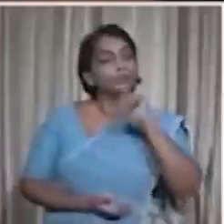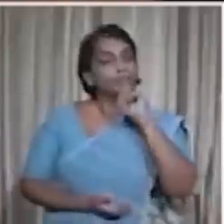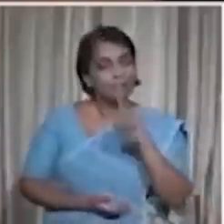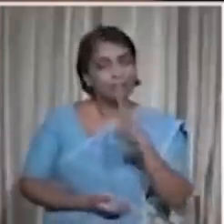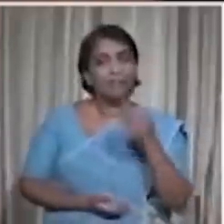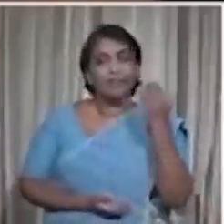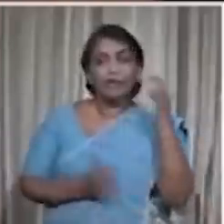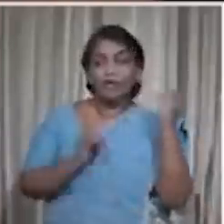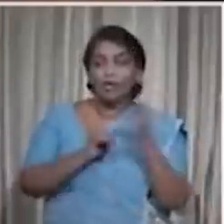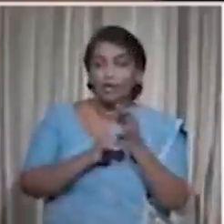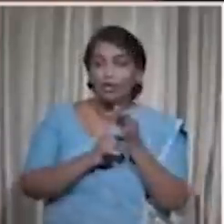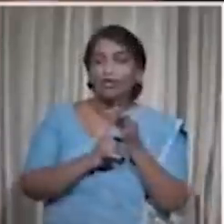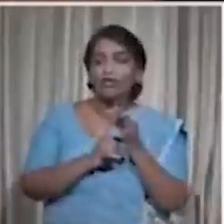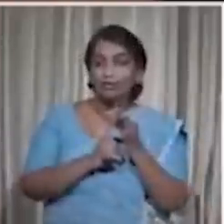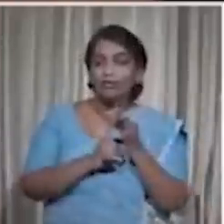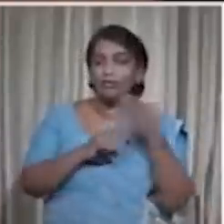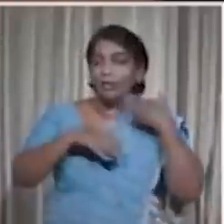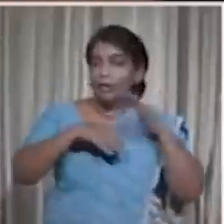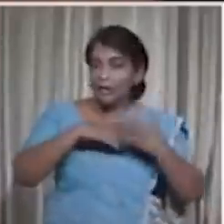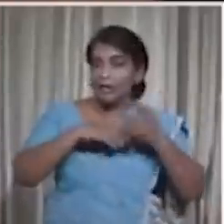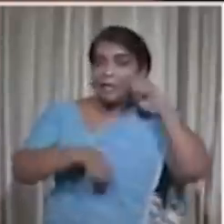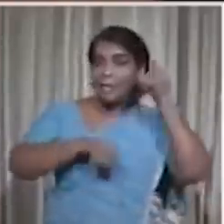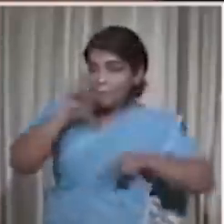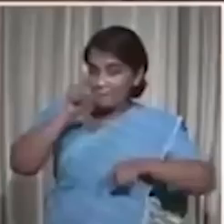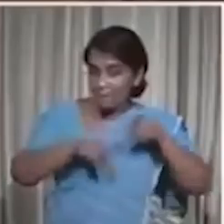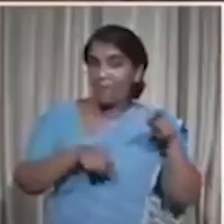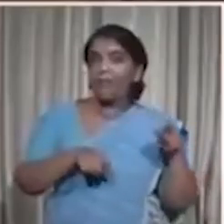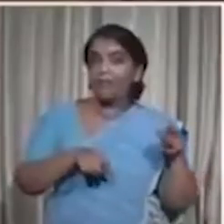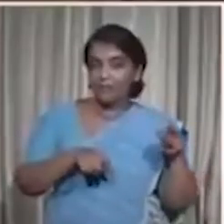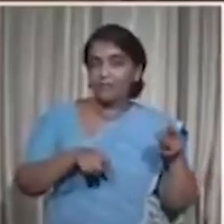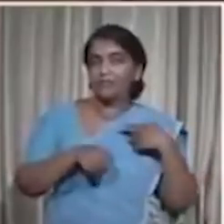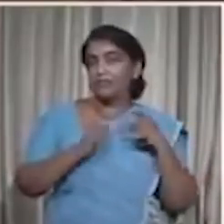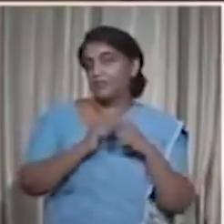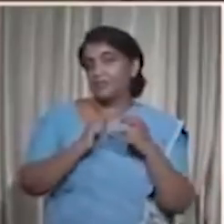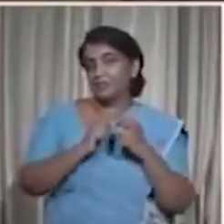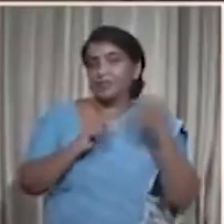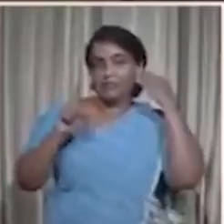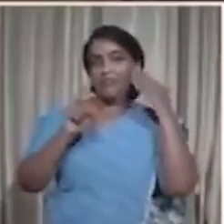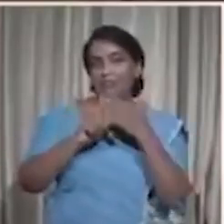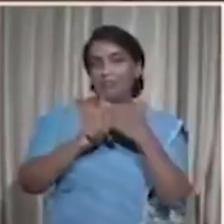இருக்கின்ற துயரத்தோடு இருக்கின்ற பசியோடு மேக் இஸ் வீ